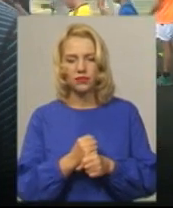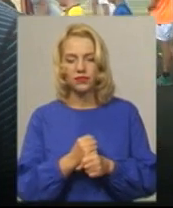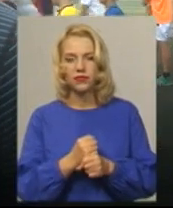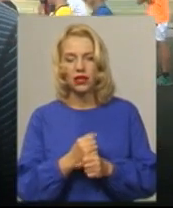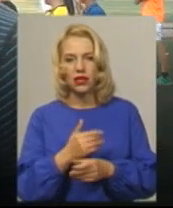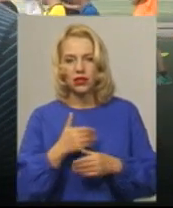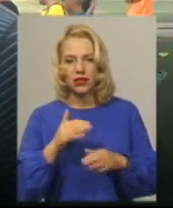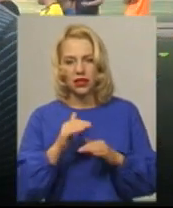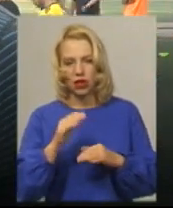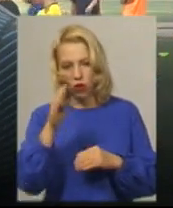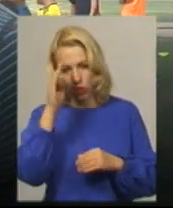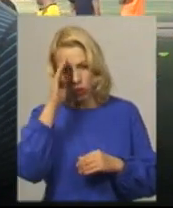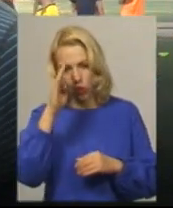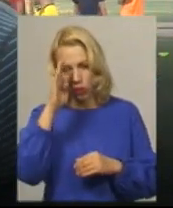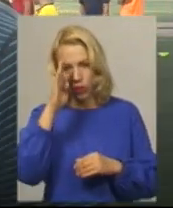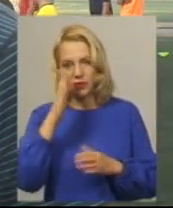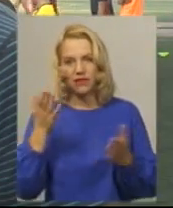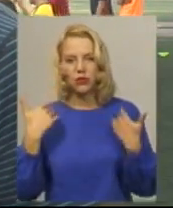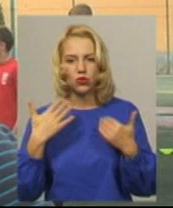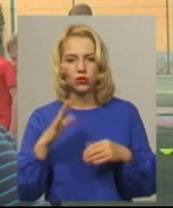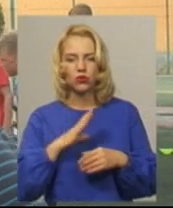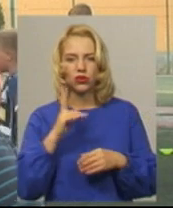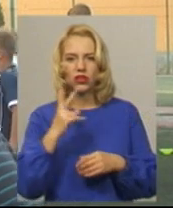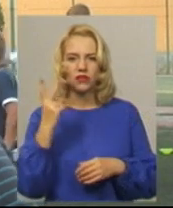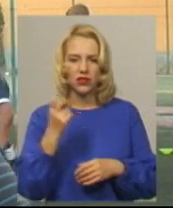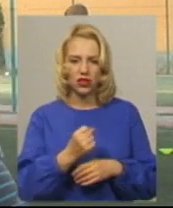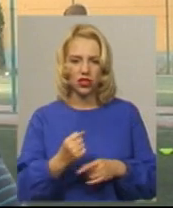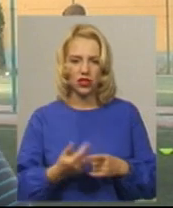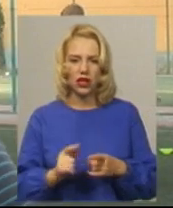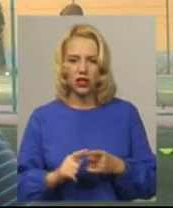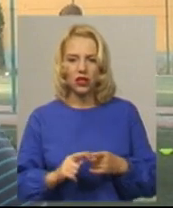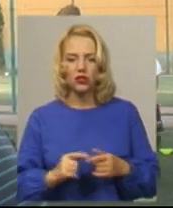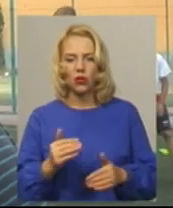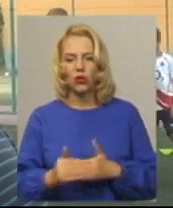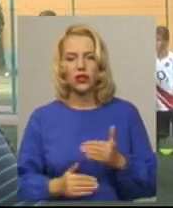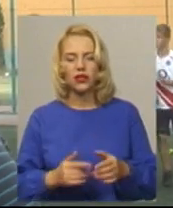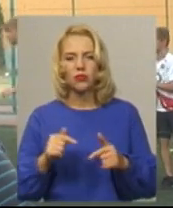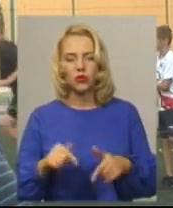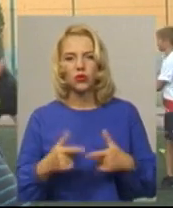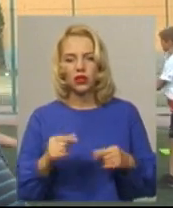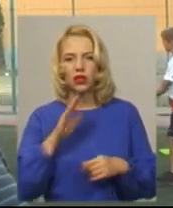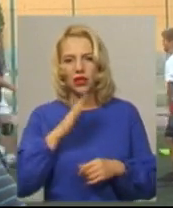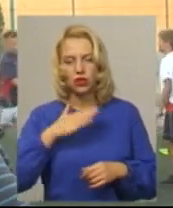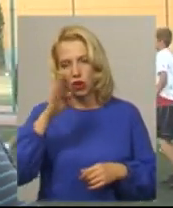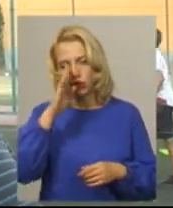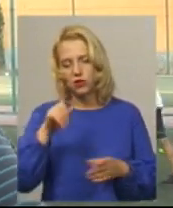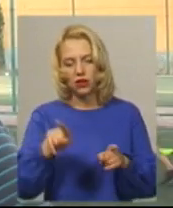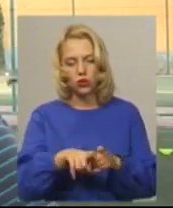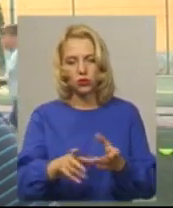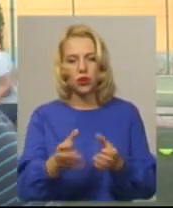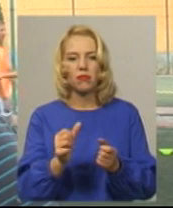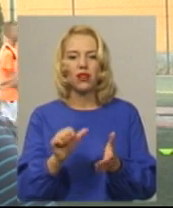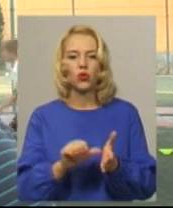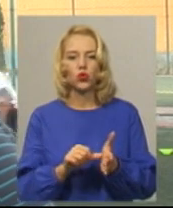В хлопців відпочинку було всього-навсього два тижні. Мотиваційний тренінговий табір тут, де наші хлопці також приймали